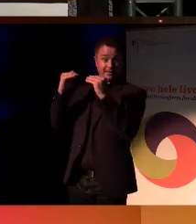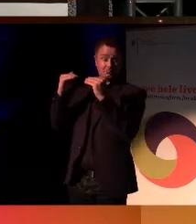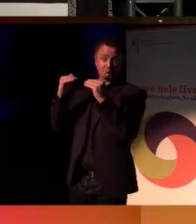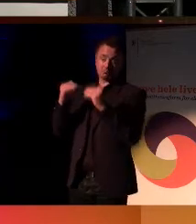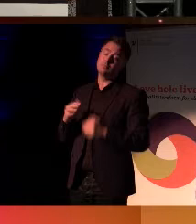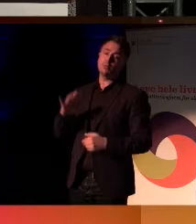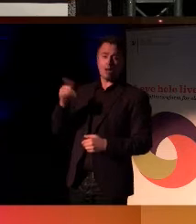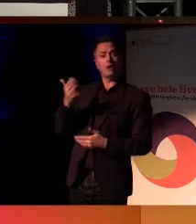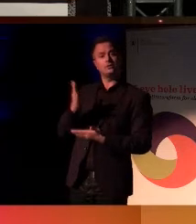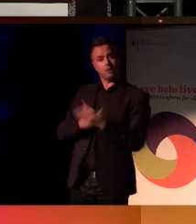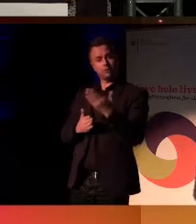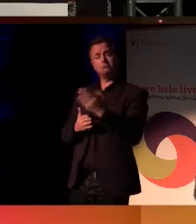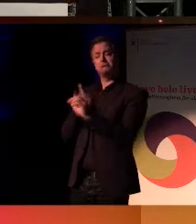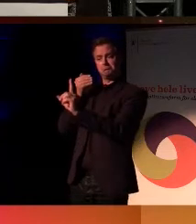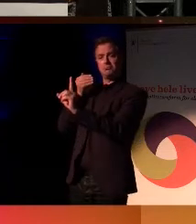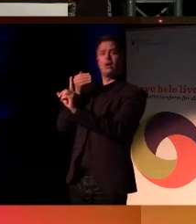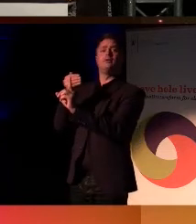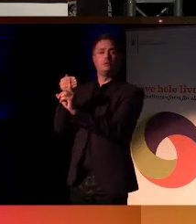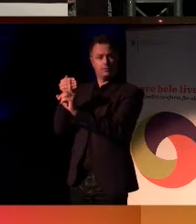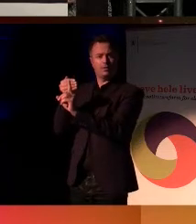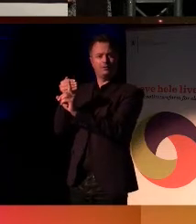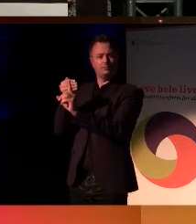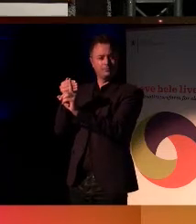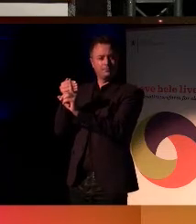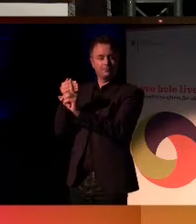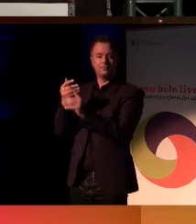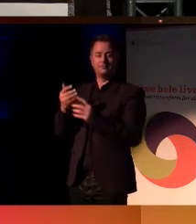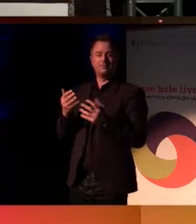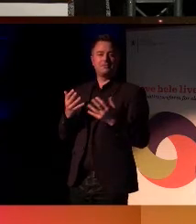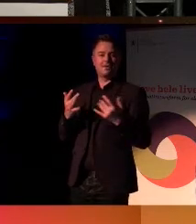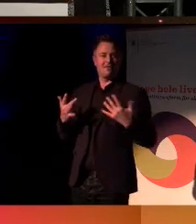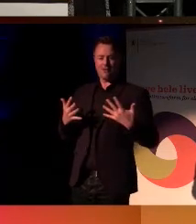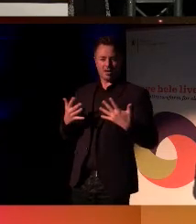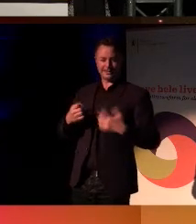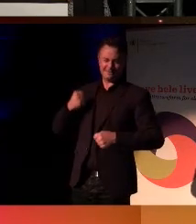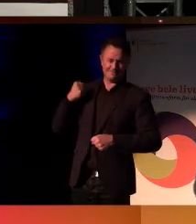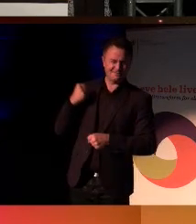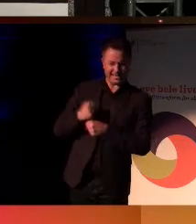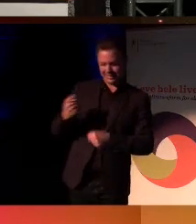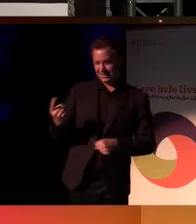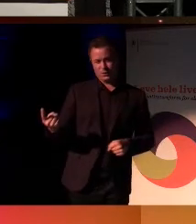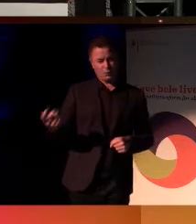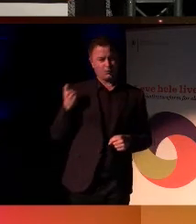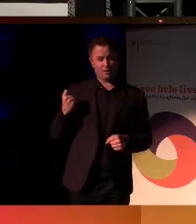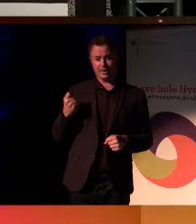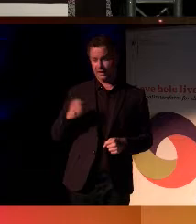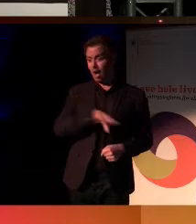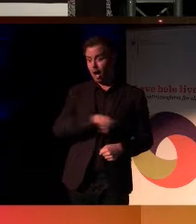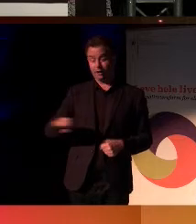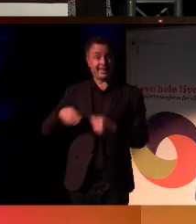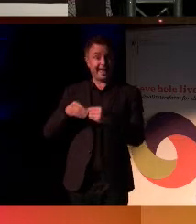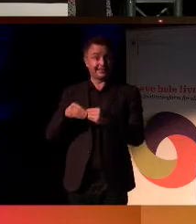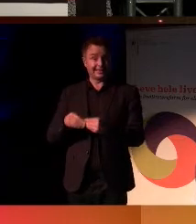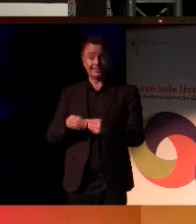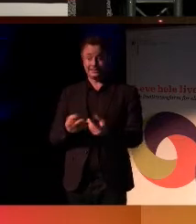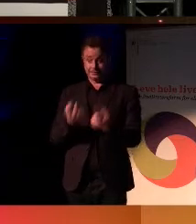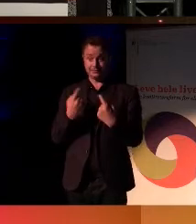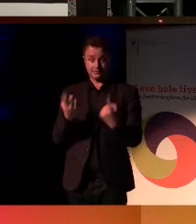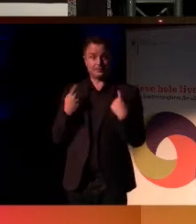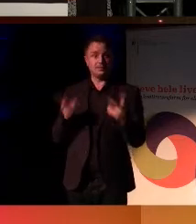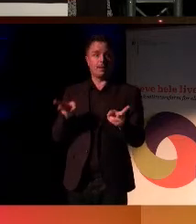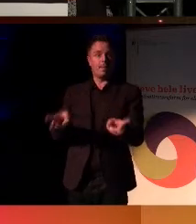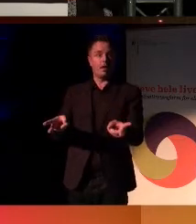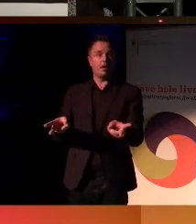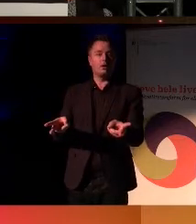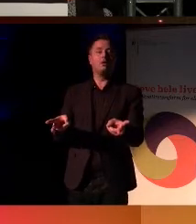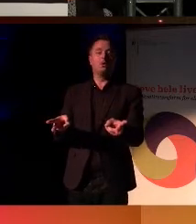det. Men det som den virkelige utfordringen som alle sier som jobber med dette her, det når du